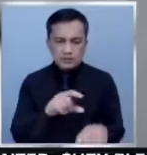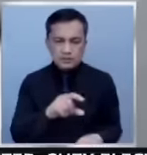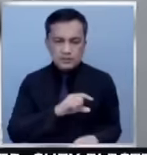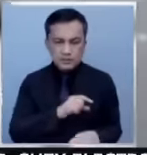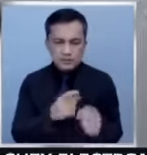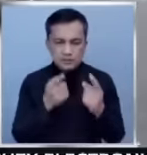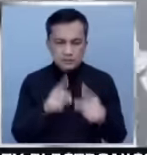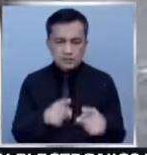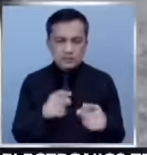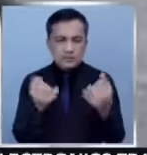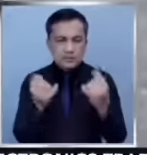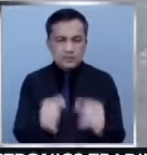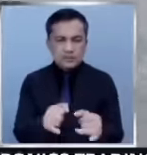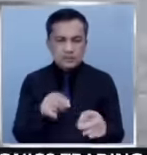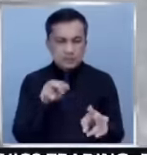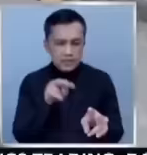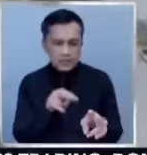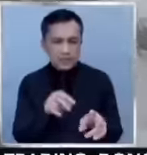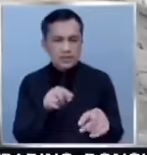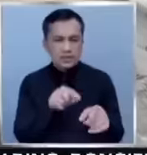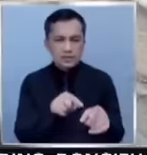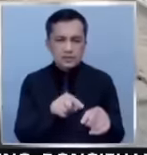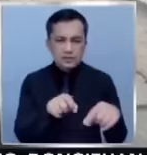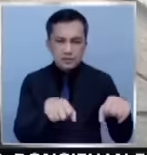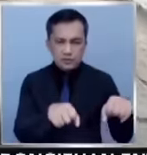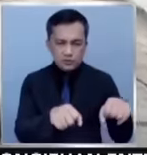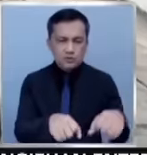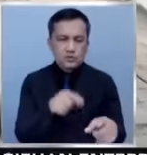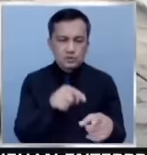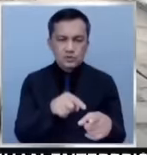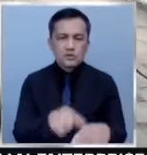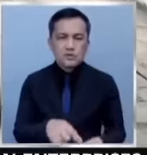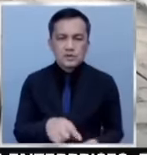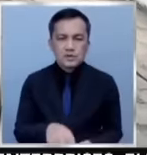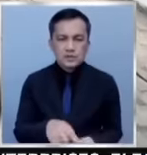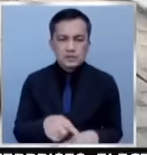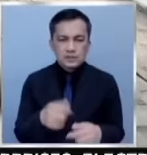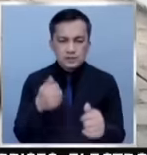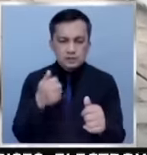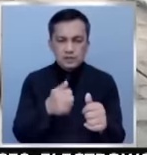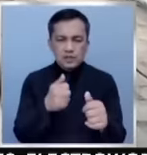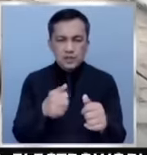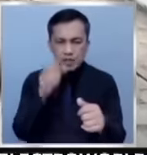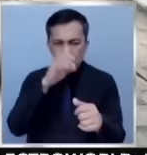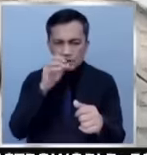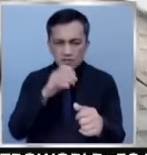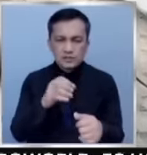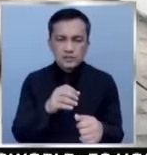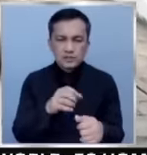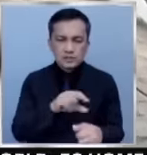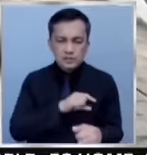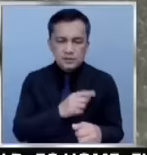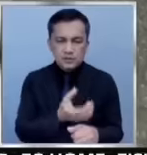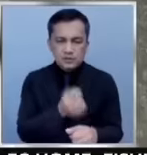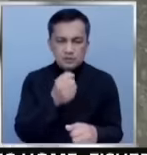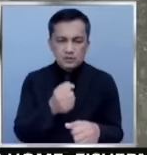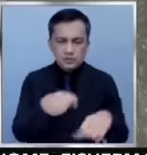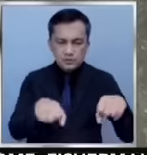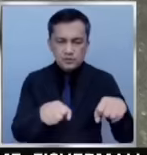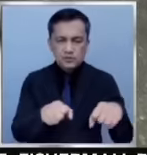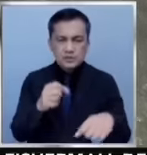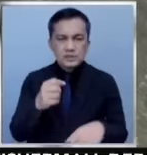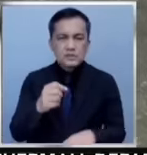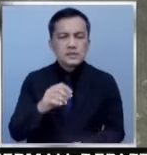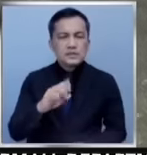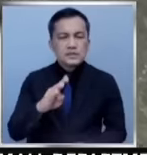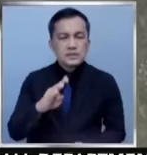insidente, nakita nila ang motorsiklo. Natuntun ng pulisya ang may-ari ng motorsiklo sa Bacoor, Cavite. Dito